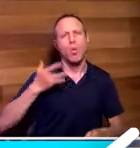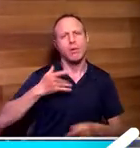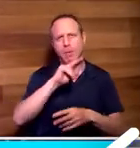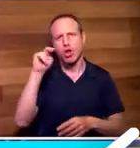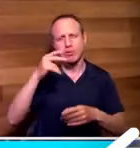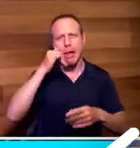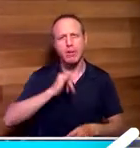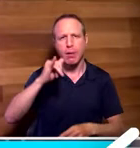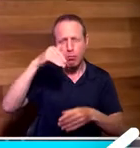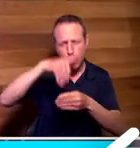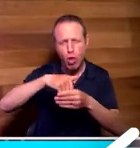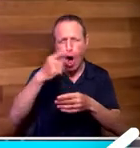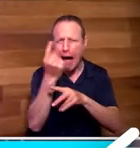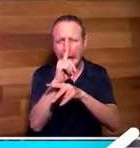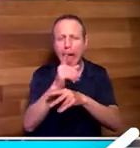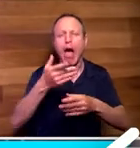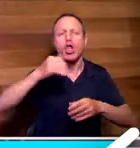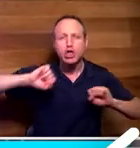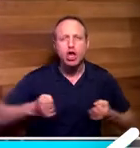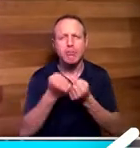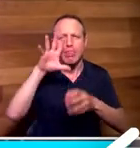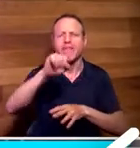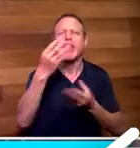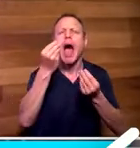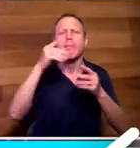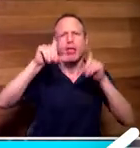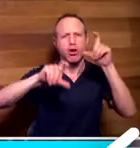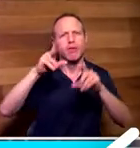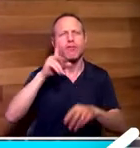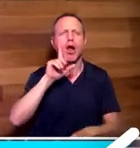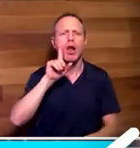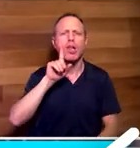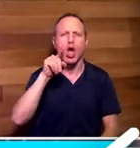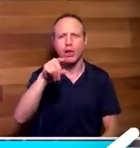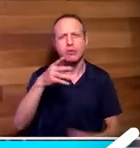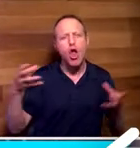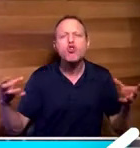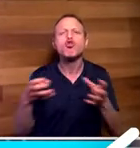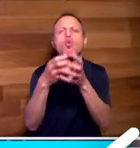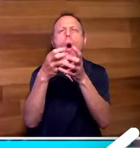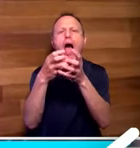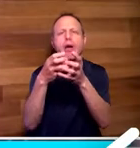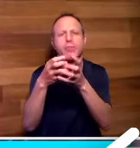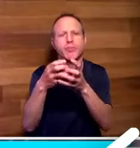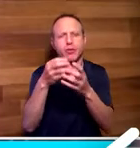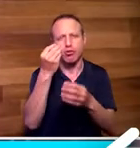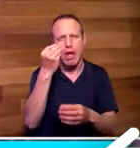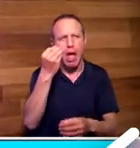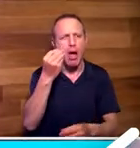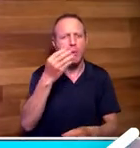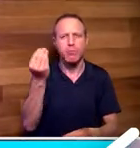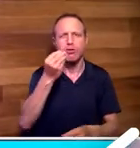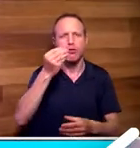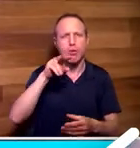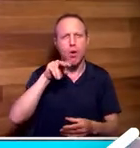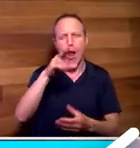תוך רגע היוזמה תפסה הרבה מאוד אנשים, ועכשיו אפשר לקרוא לזה אפילו תנועה. רגע שנייה, מישהו פשוט עובר